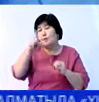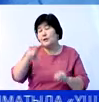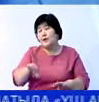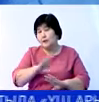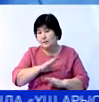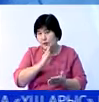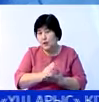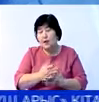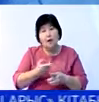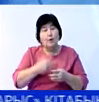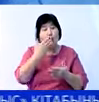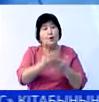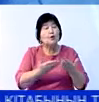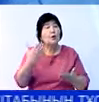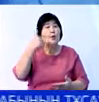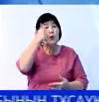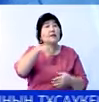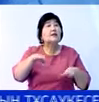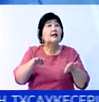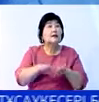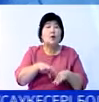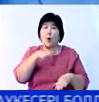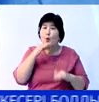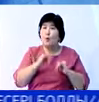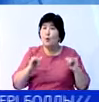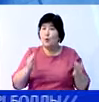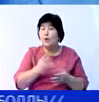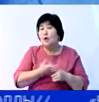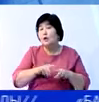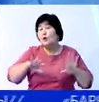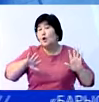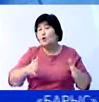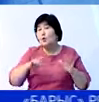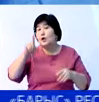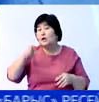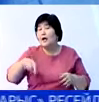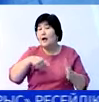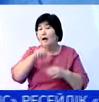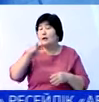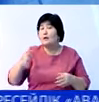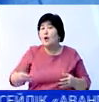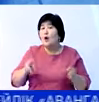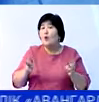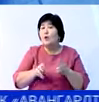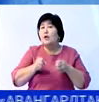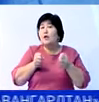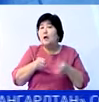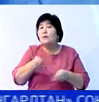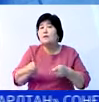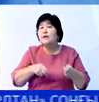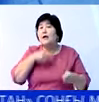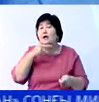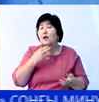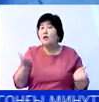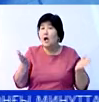ажал құшқан. Бұл көрсеткіш өткен жылмен салыстырғанда көбейіп отыр. Сондықтан төтеншеліктер қала тұрғындарын өрт қауіпсіздігін сақтауға